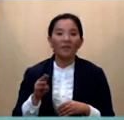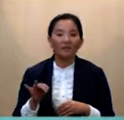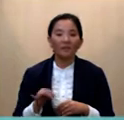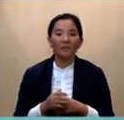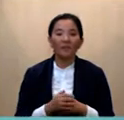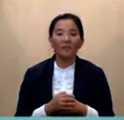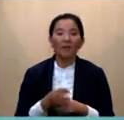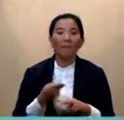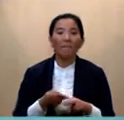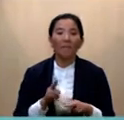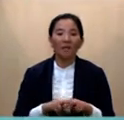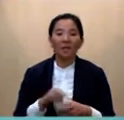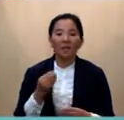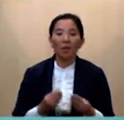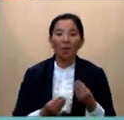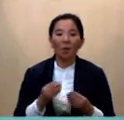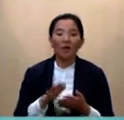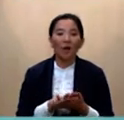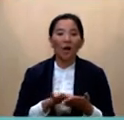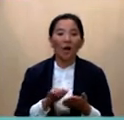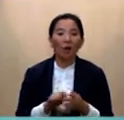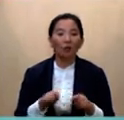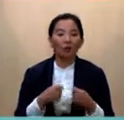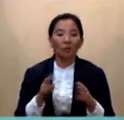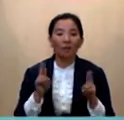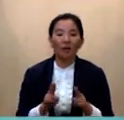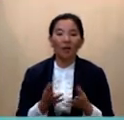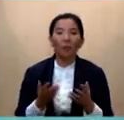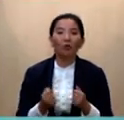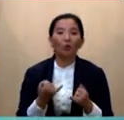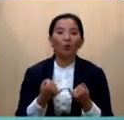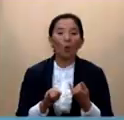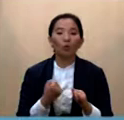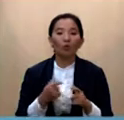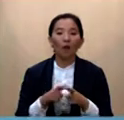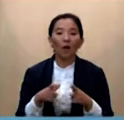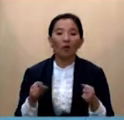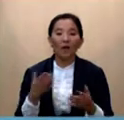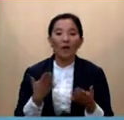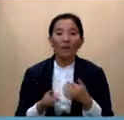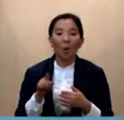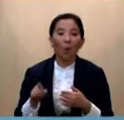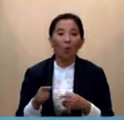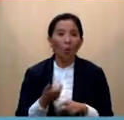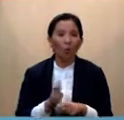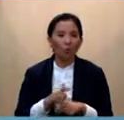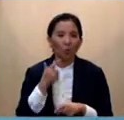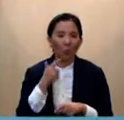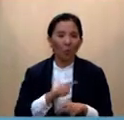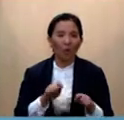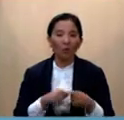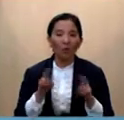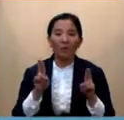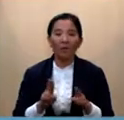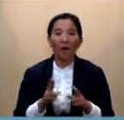при игрок нарушивший правила получает желтую карточку если он очень грубо нарушил правила